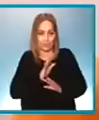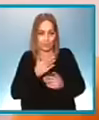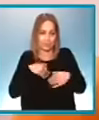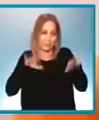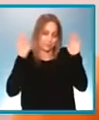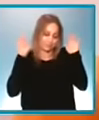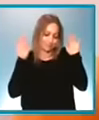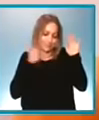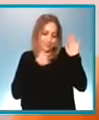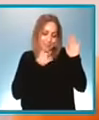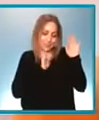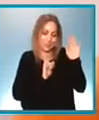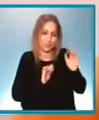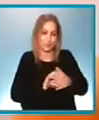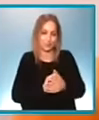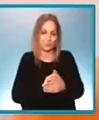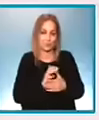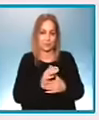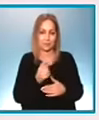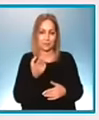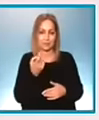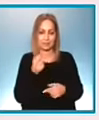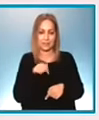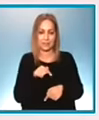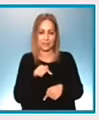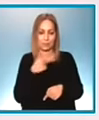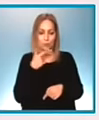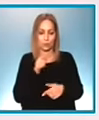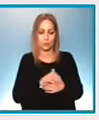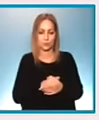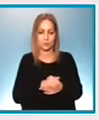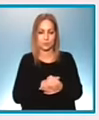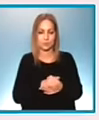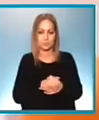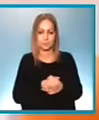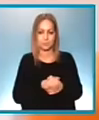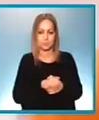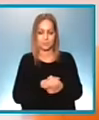mas. Eles não podem faltar nesta grande tarde. Olha,